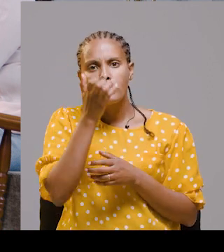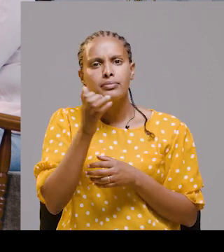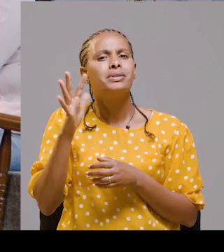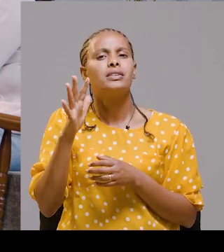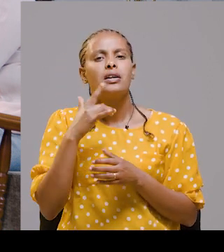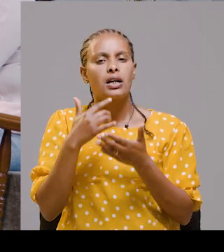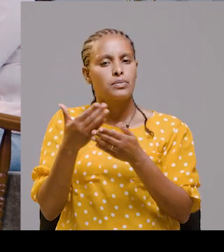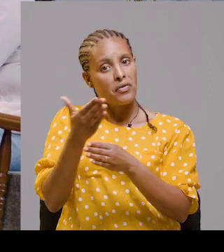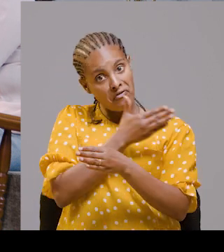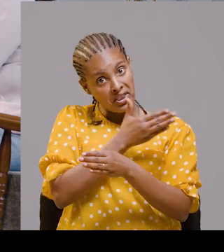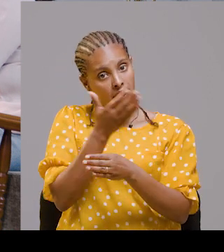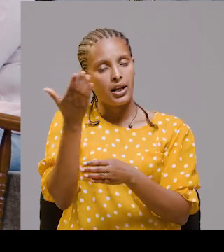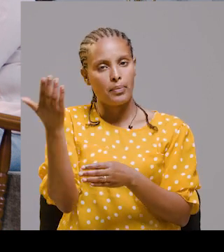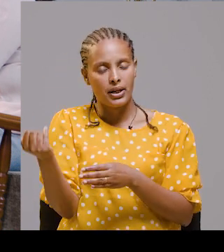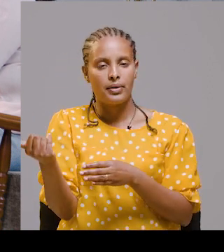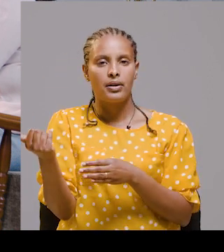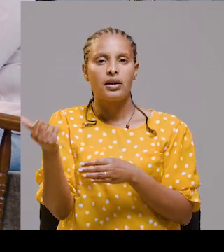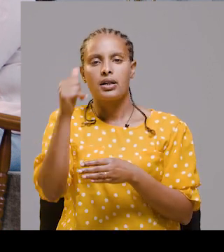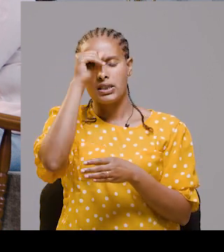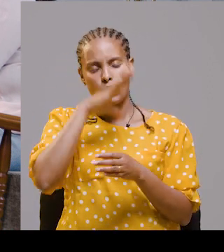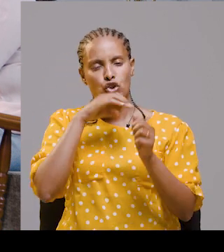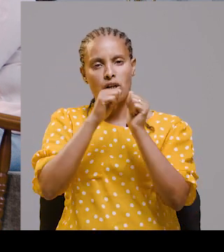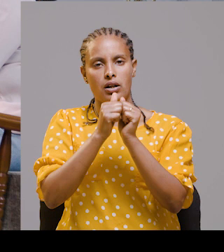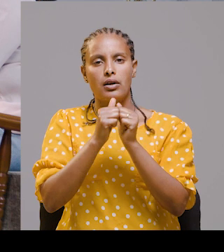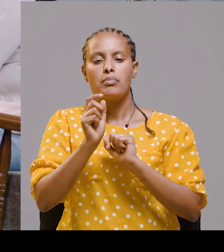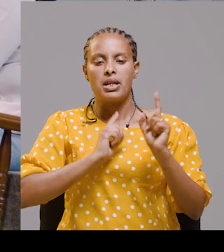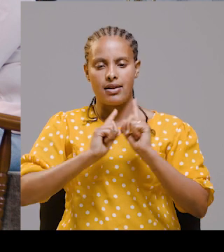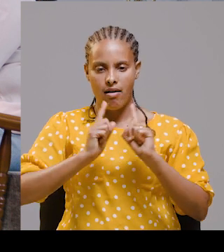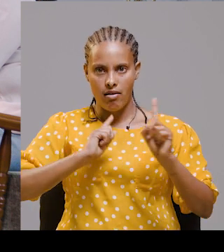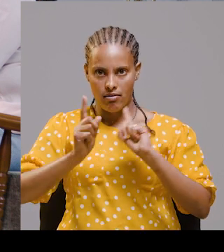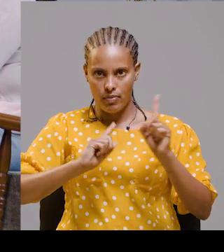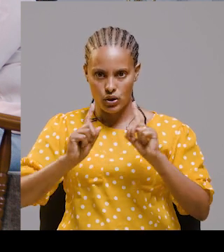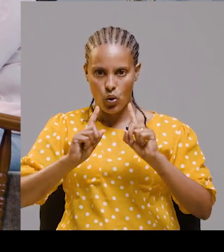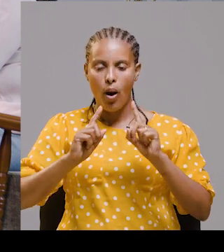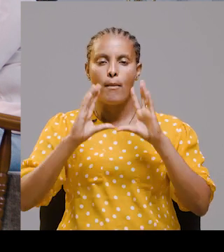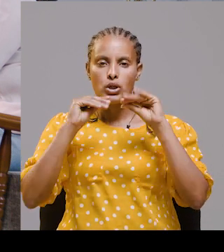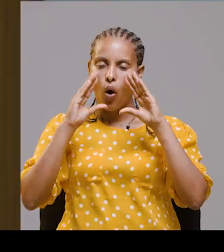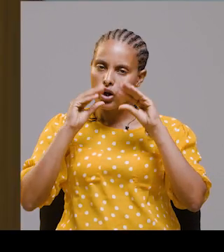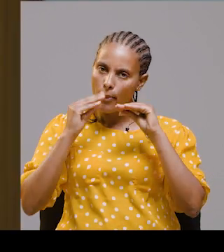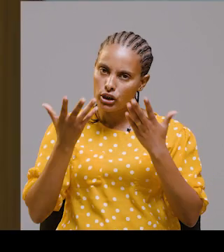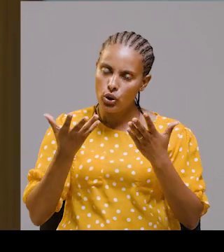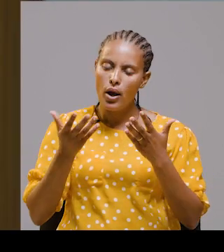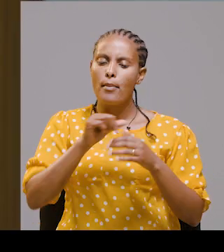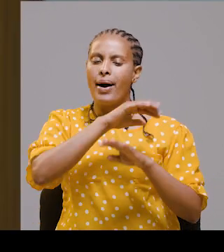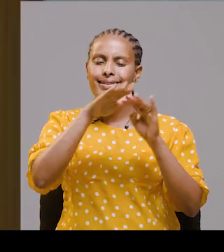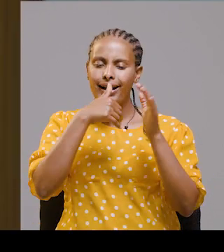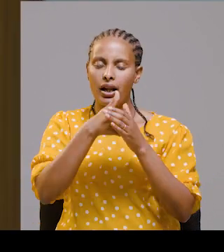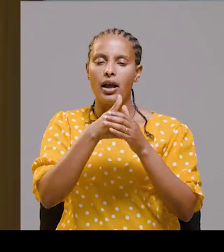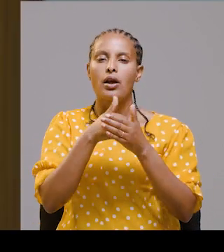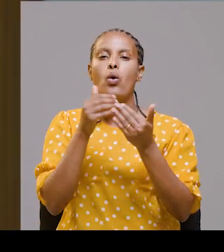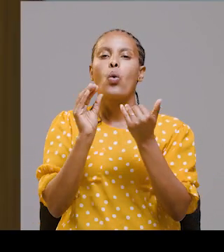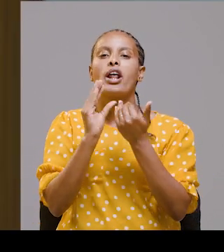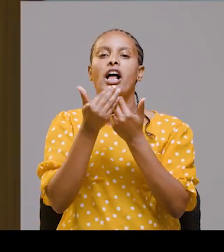ከዚህ በፊት የነበሩን ከሰዎች ጋር ምን እንነጋገርባቸው ምን እናወራባቸው ይሄ በአጠቃላይ